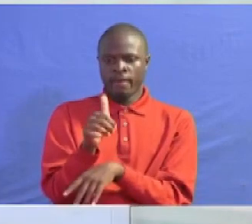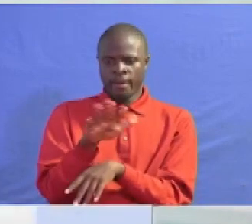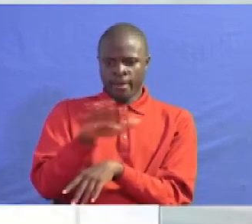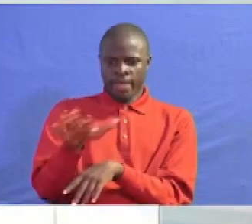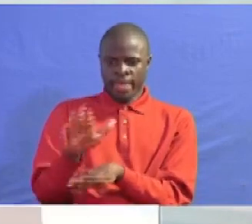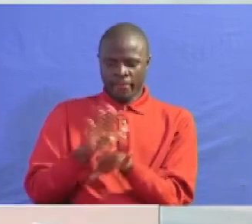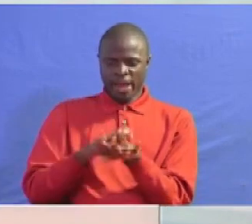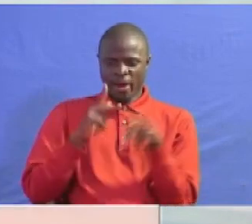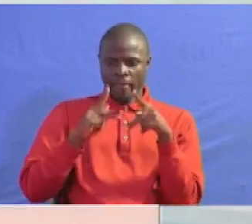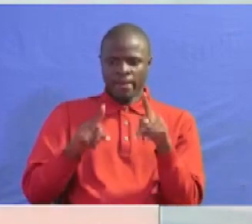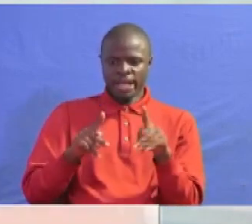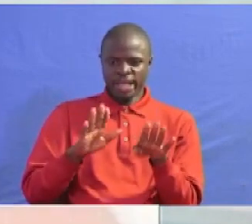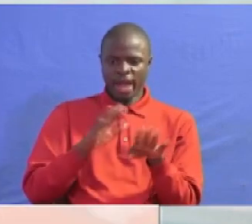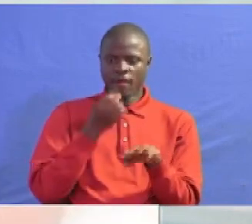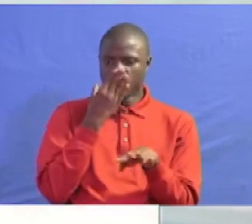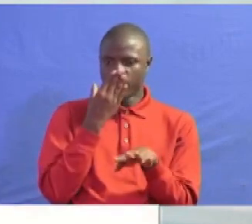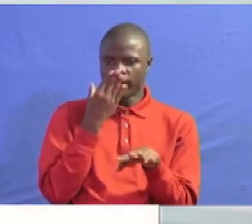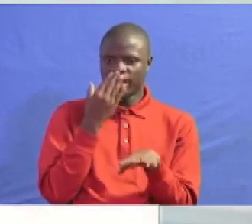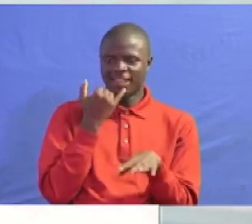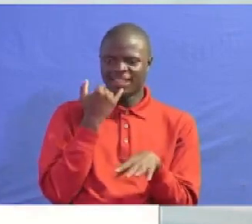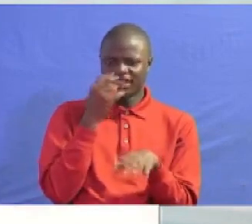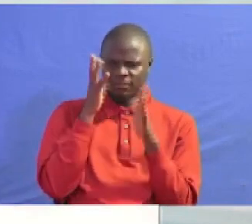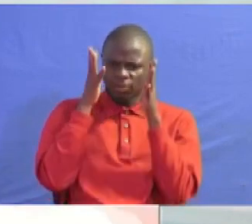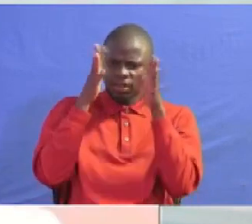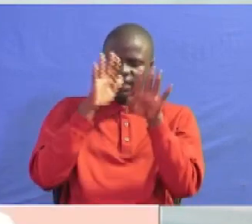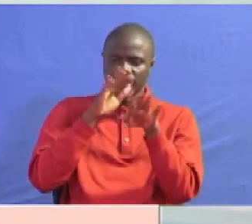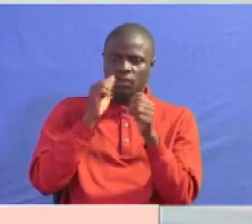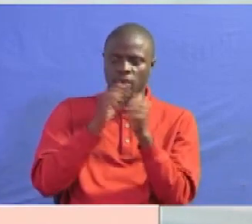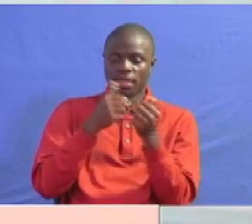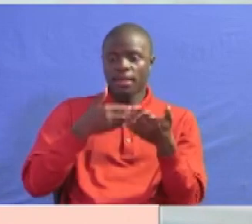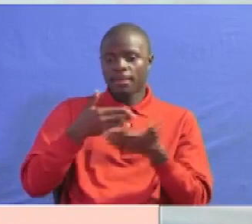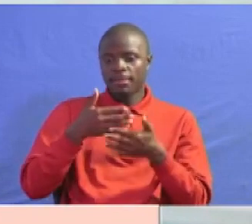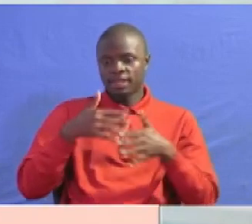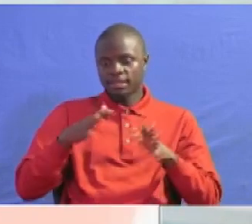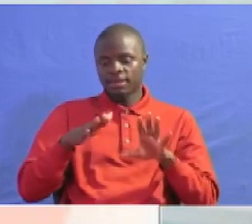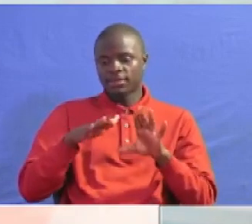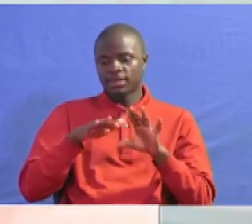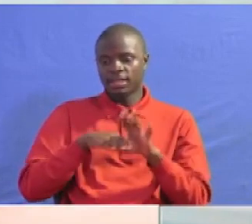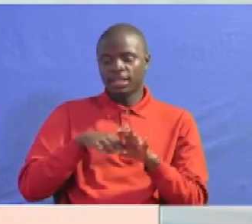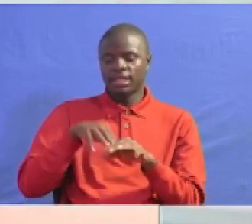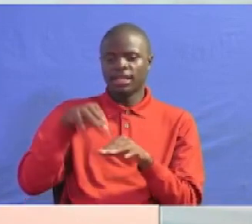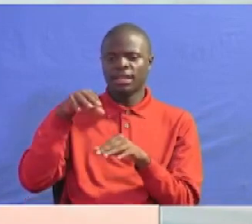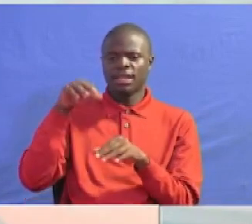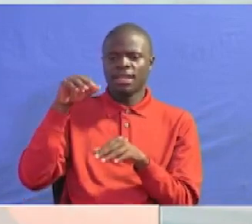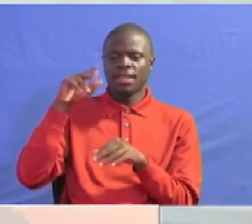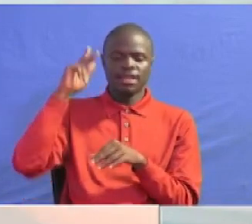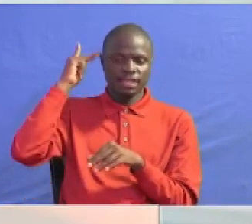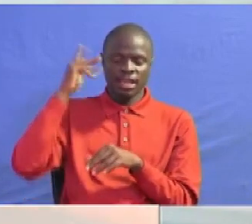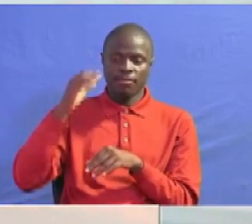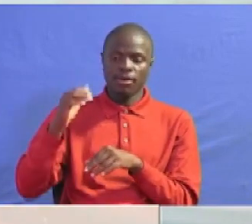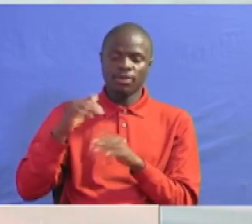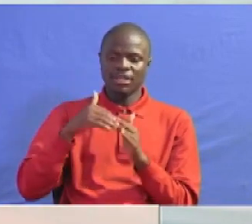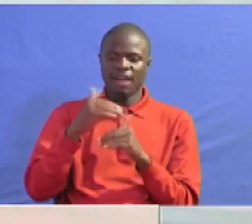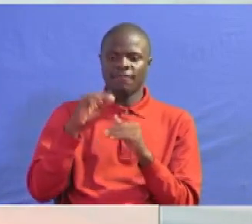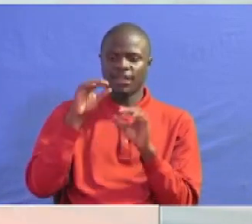swala la usalama wa chakula limetiliwa maanani na wafanyabiashara wa Makadara, kaunti ya Kiambu, baada ya